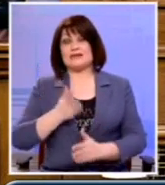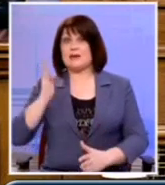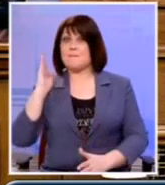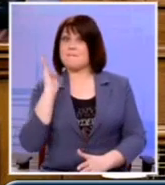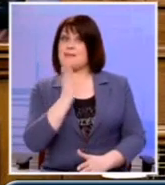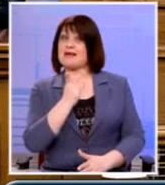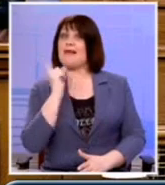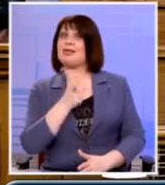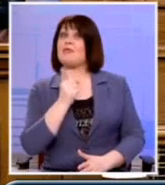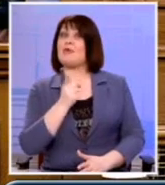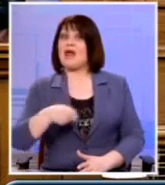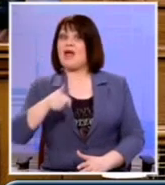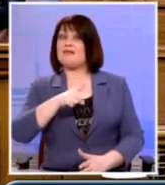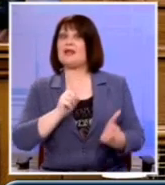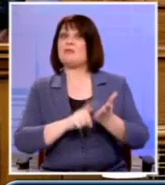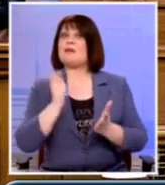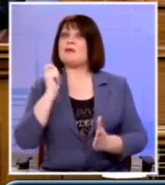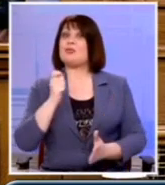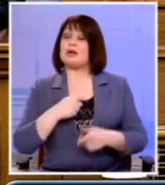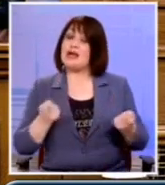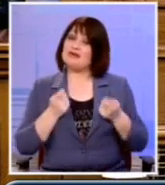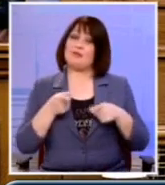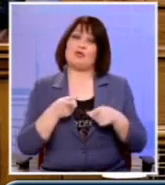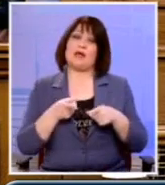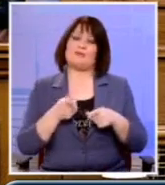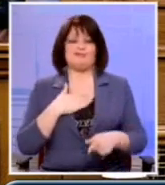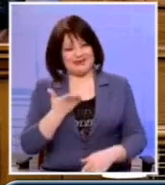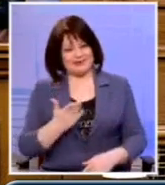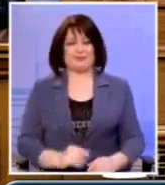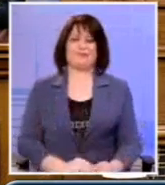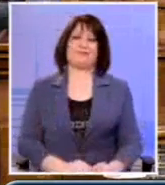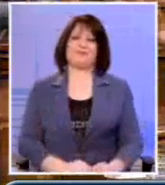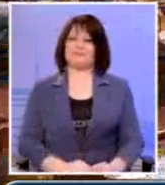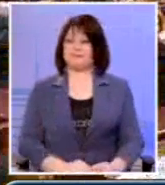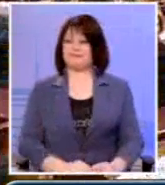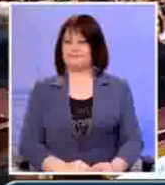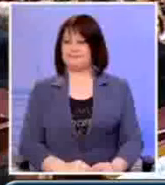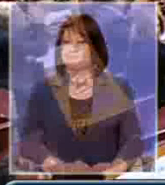κολάσιμους και τους πολιτικά κολάσιμους στον κόσμο. Να είστε καλά.